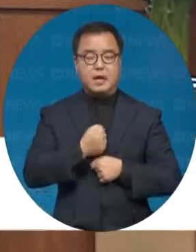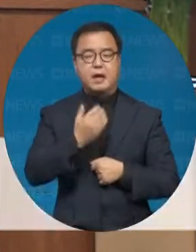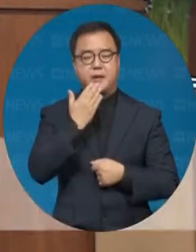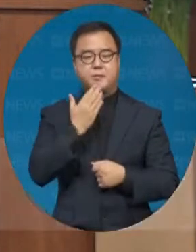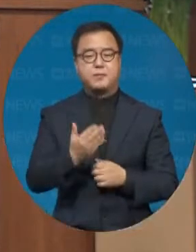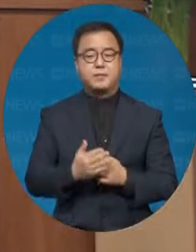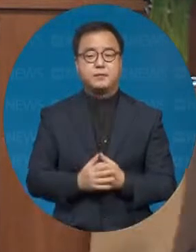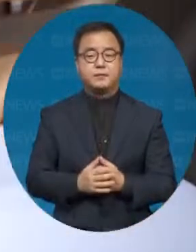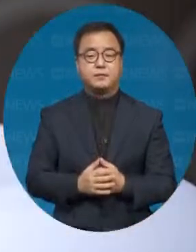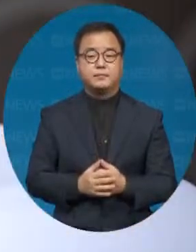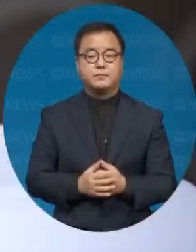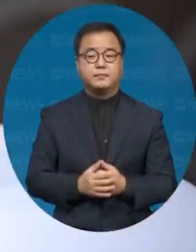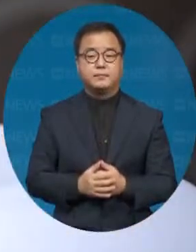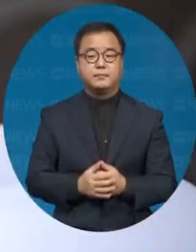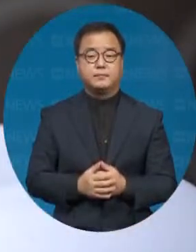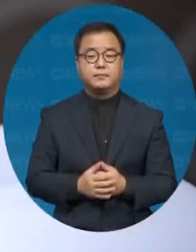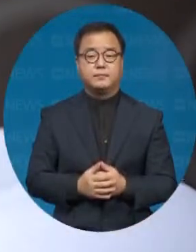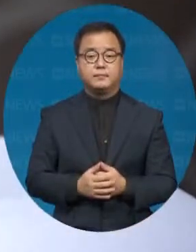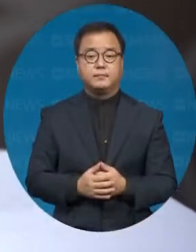생각합니다.